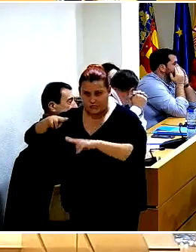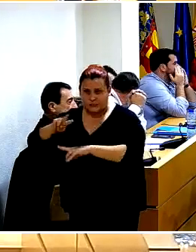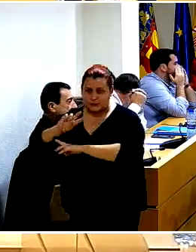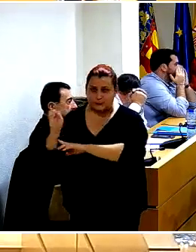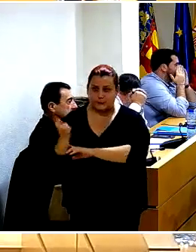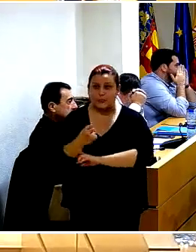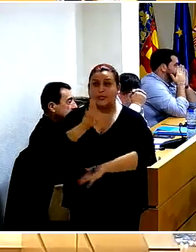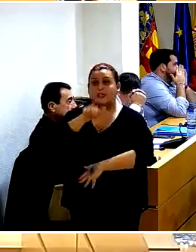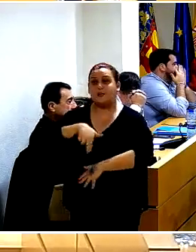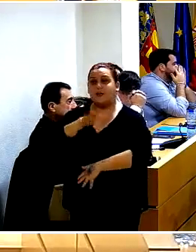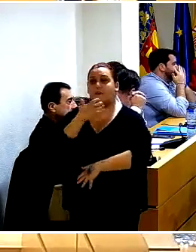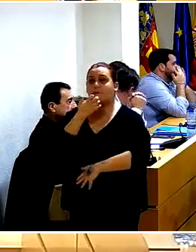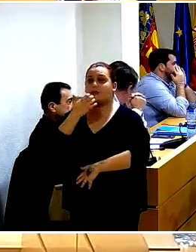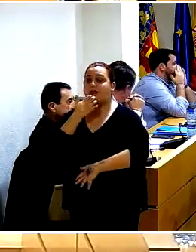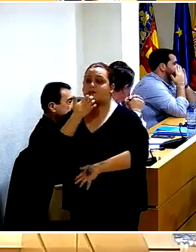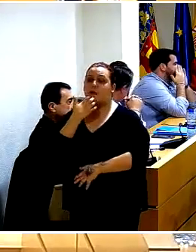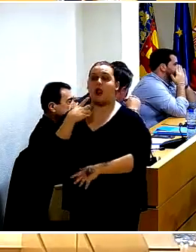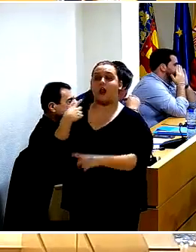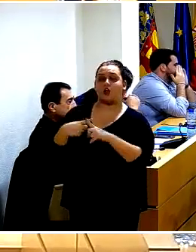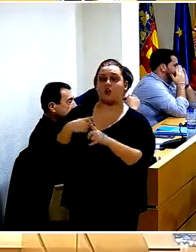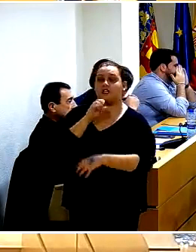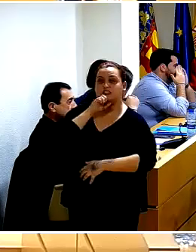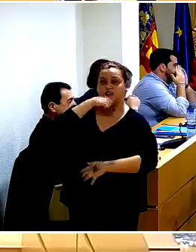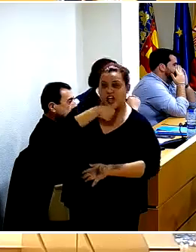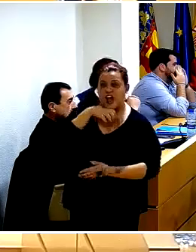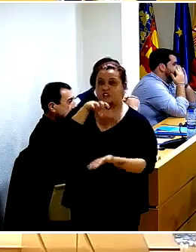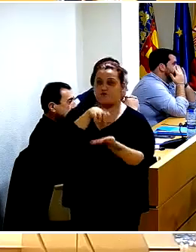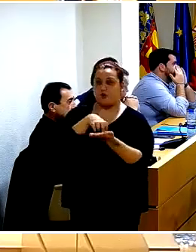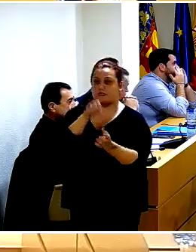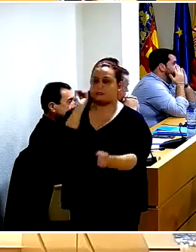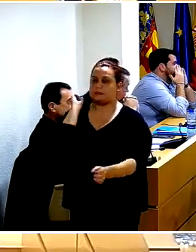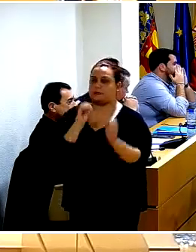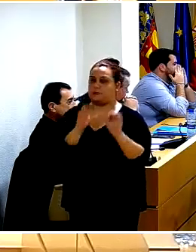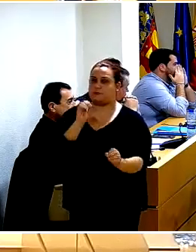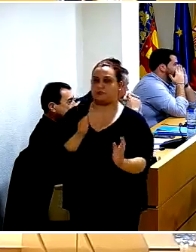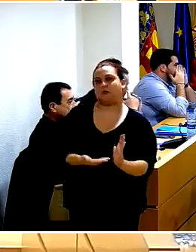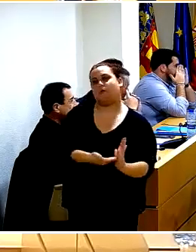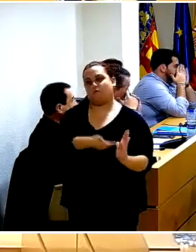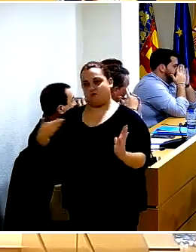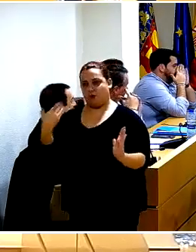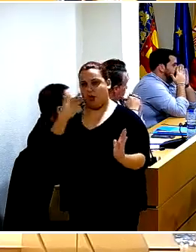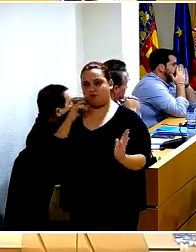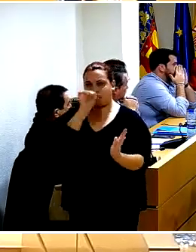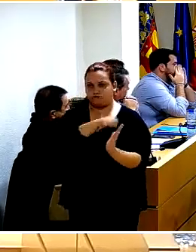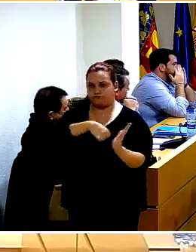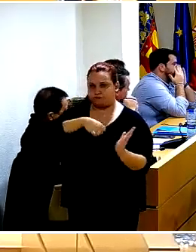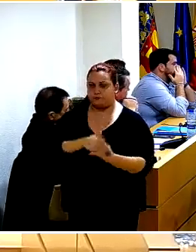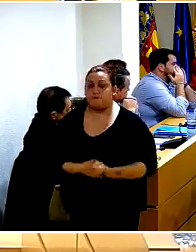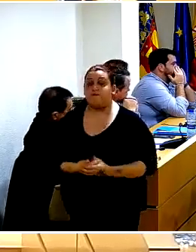arreplega de mobles i trastos vells. És important també dir que des de 2015, en el que l'actual equip de